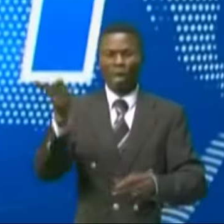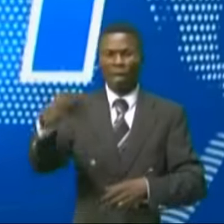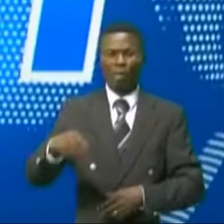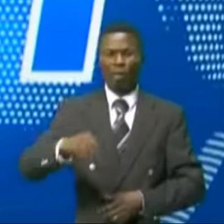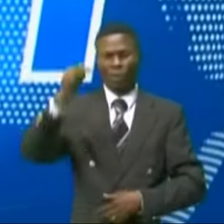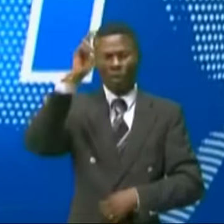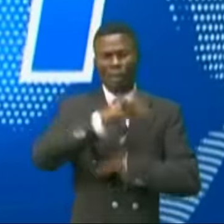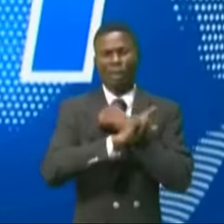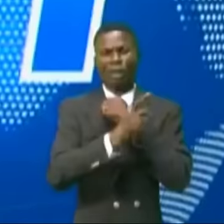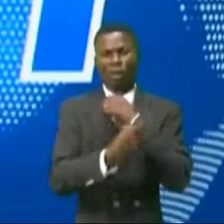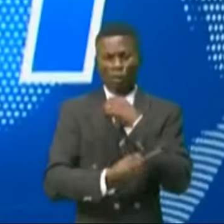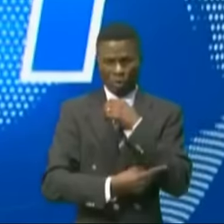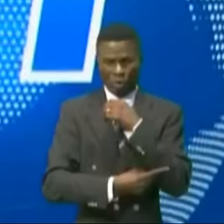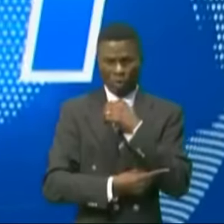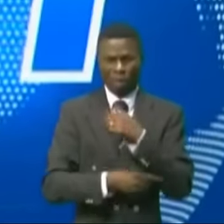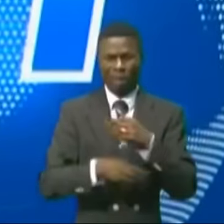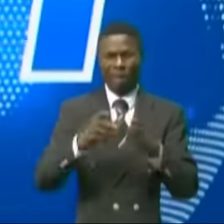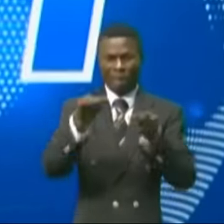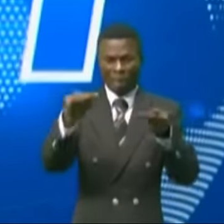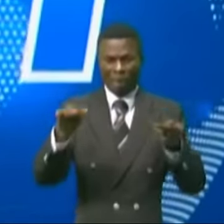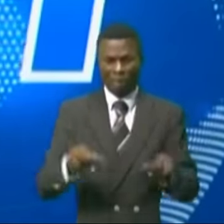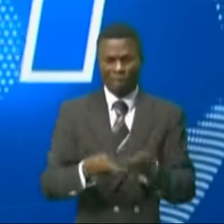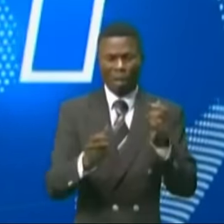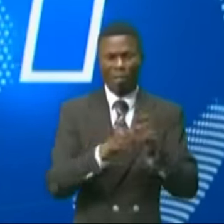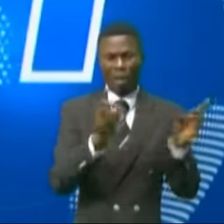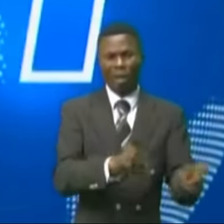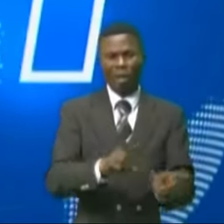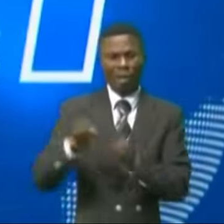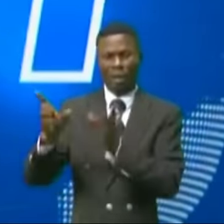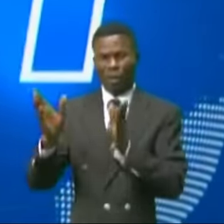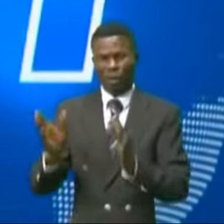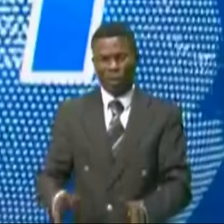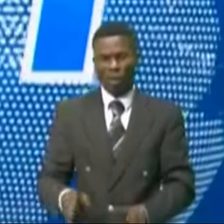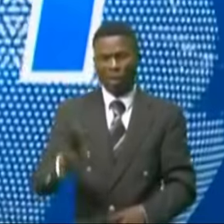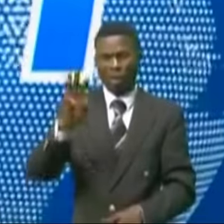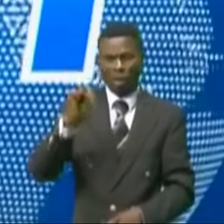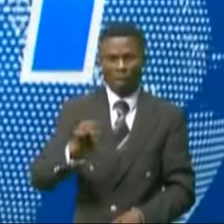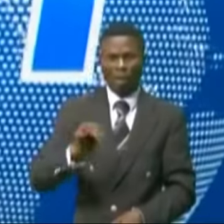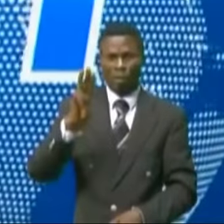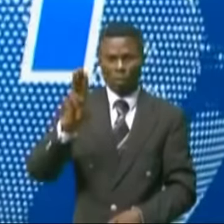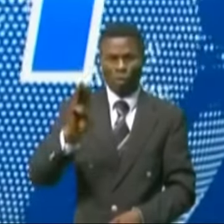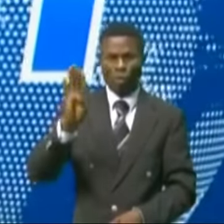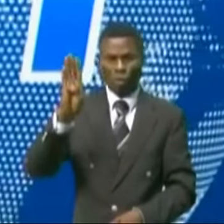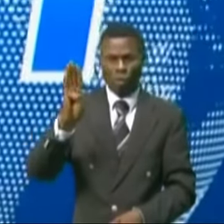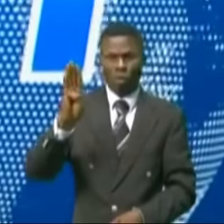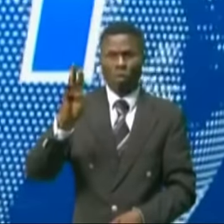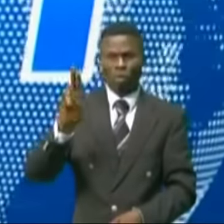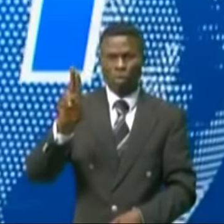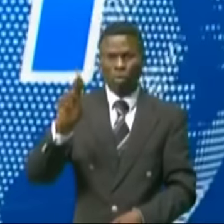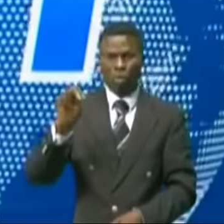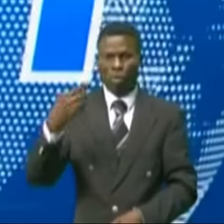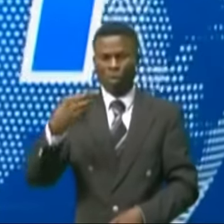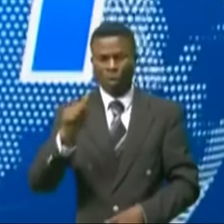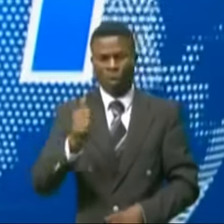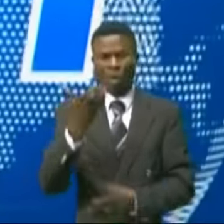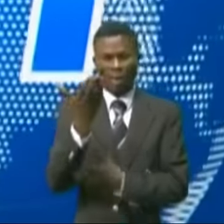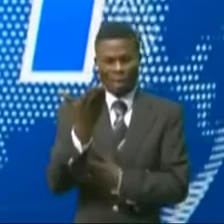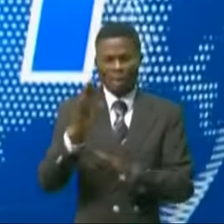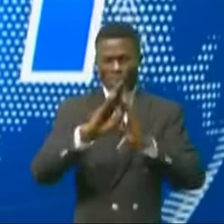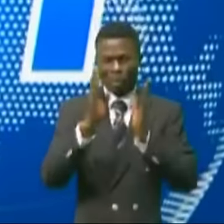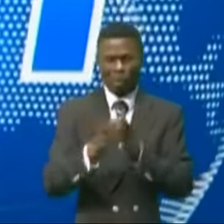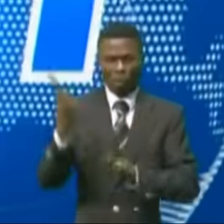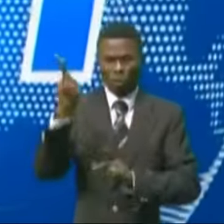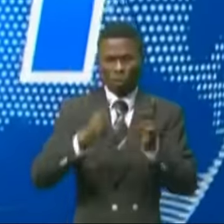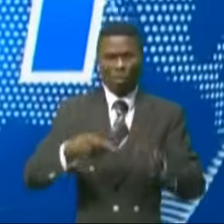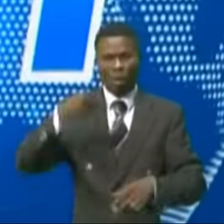du Nord Kivu, précisément dans les camps des déplacés de Mugunga. Vision Fachi Rénovée mobilise la population à Lubumbashi, province